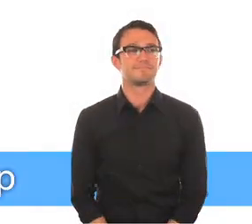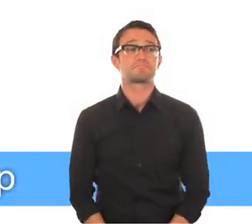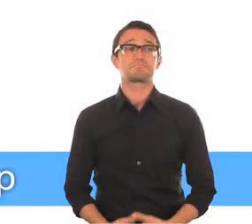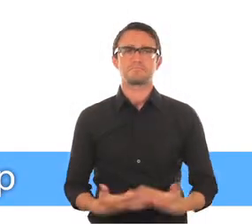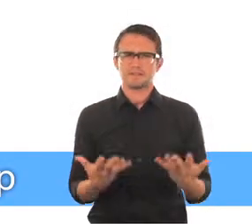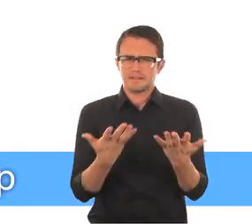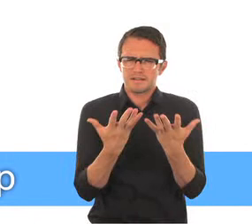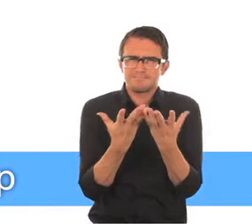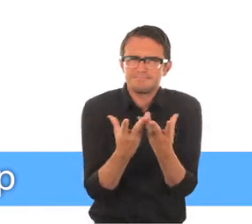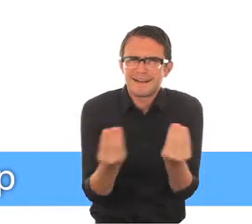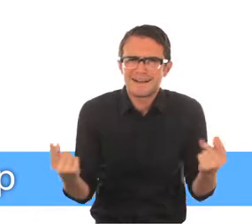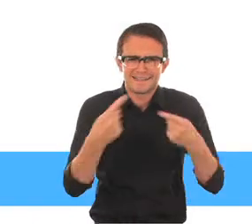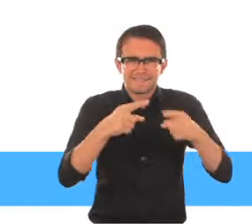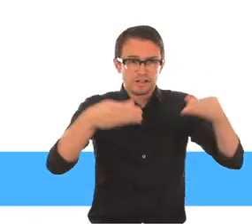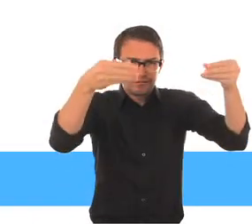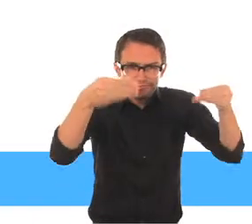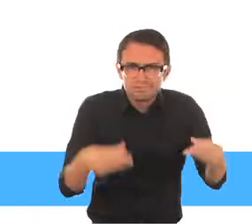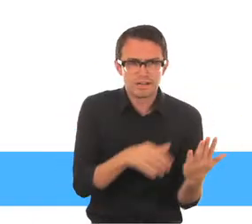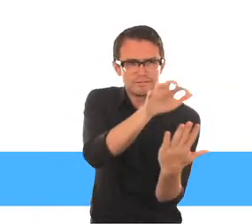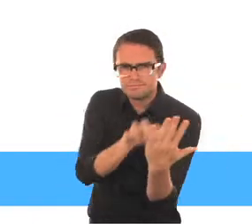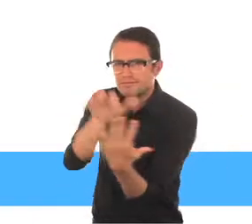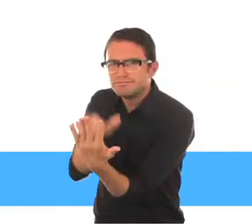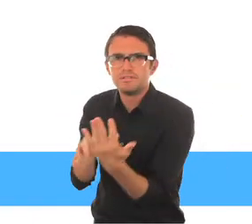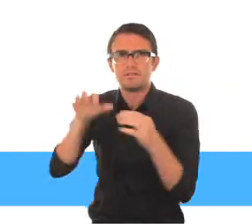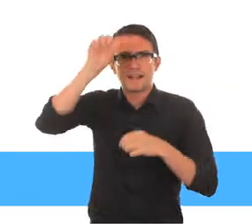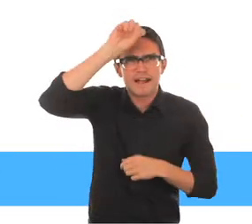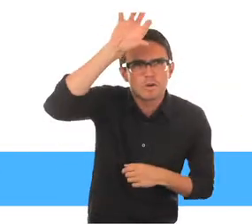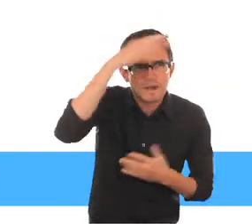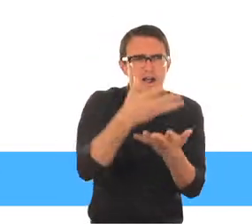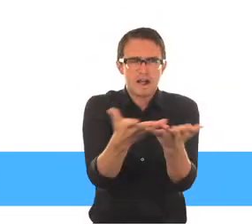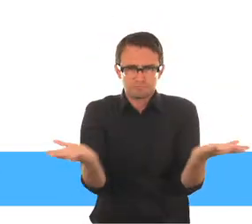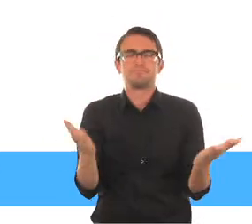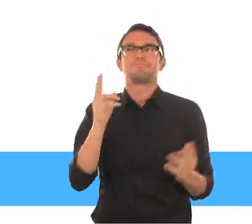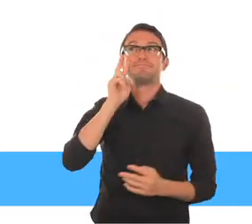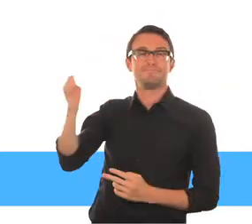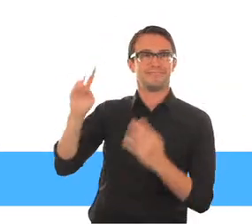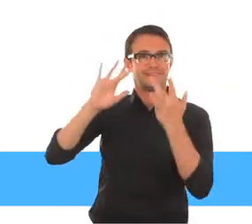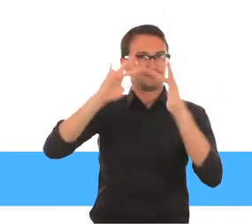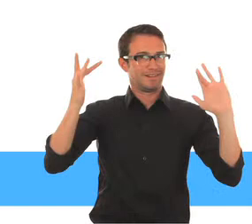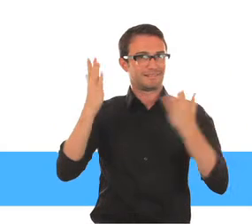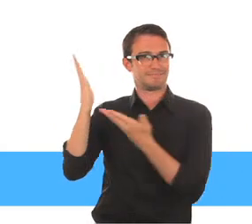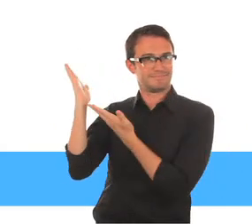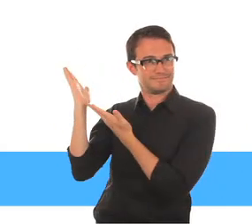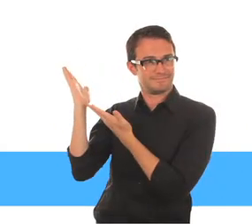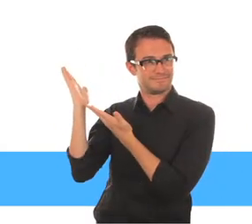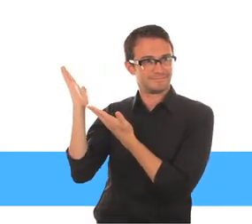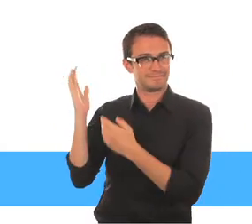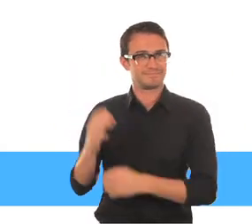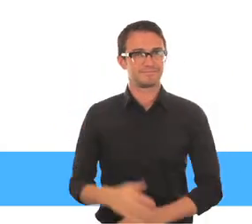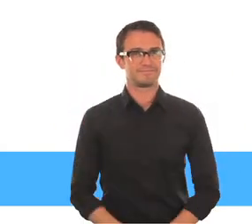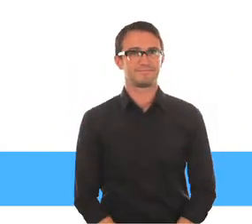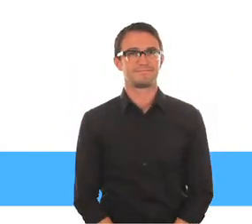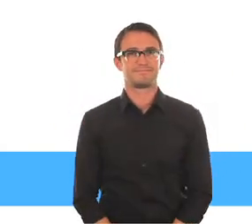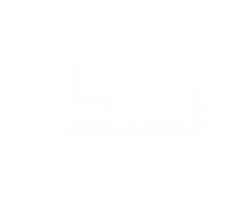De nombreuses ressources sur le handicap sont disponibles et se trouvent dans la section ressources de ce module ou sur notre site internet